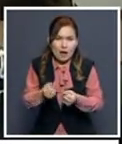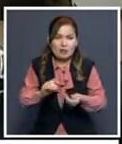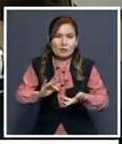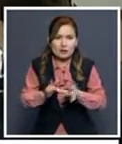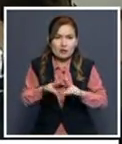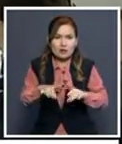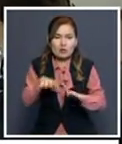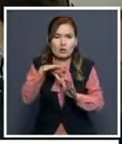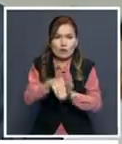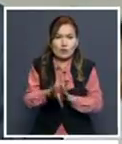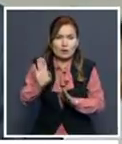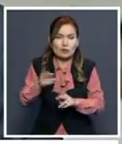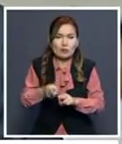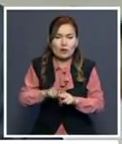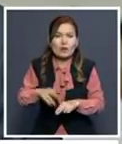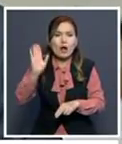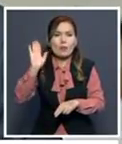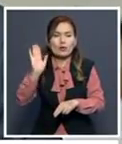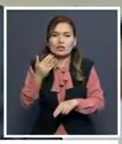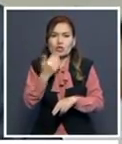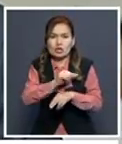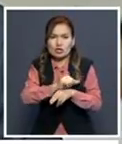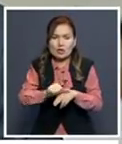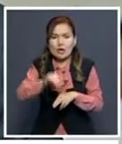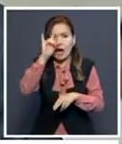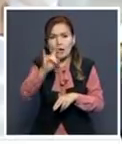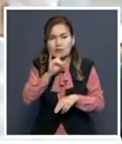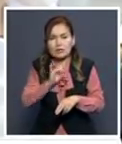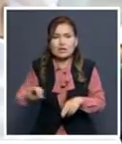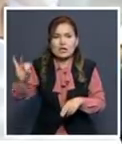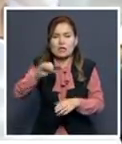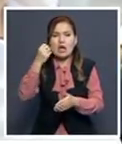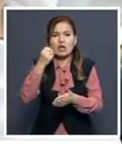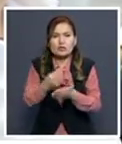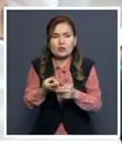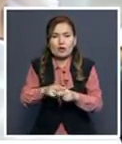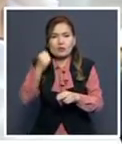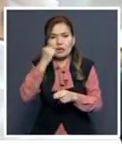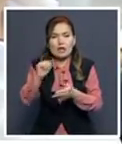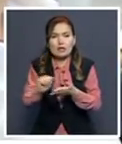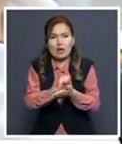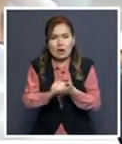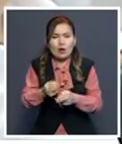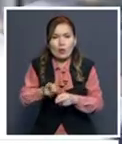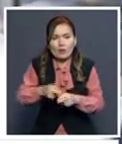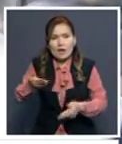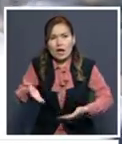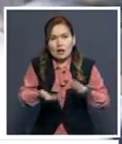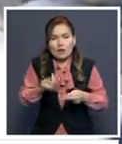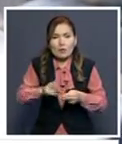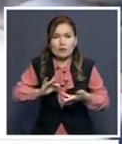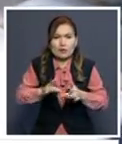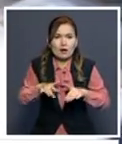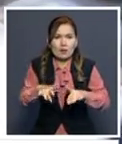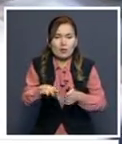ТМД-дағы барлық елмен байланыс орнату жоспарланған. Сол арқылы Қазақстанға қатысты құнды құжаттар тегін алынады. Ал ол тарихты зерделеймін деген ғалымдар